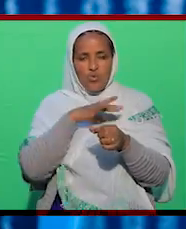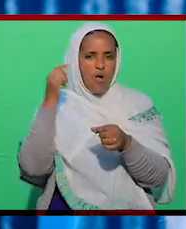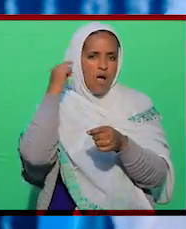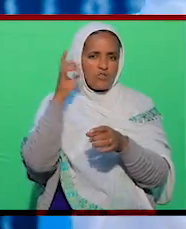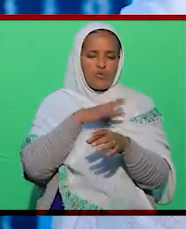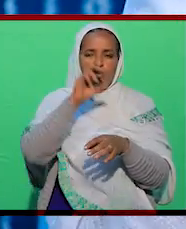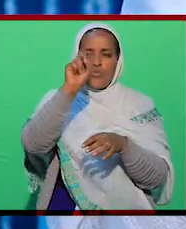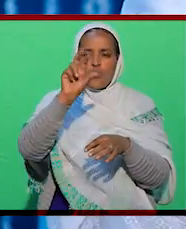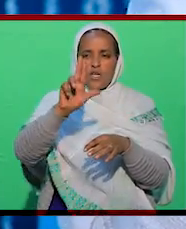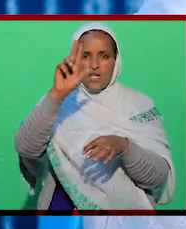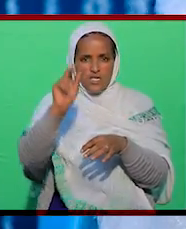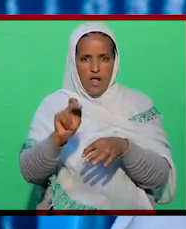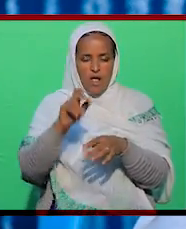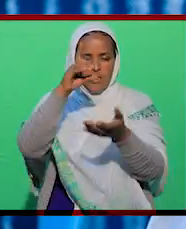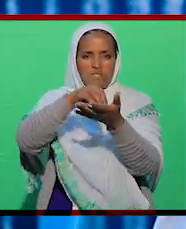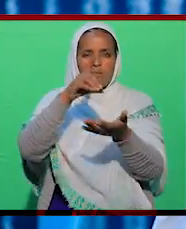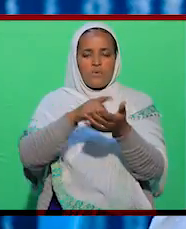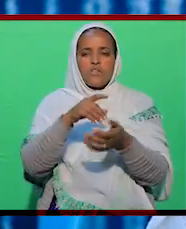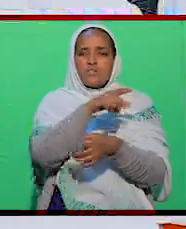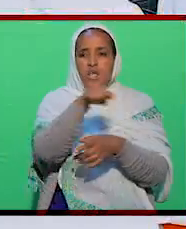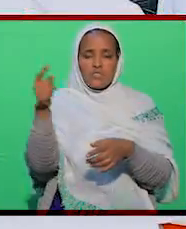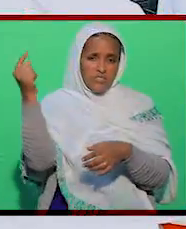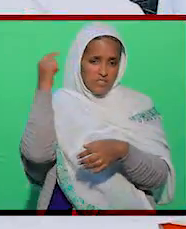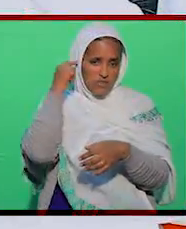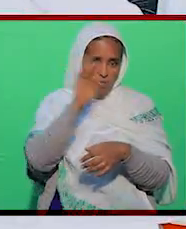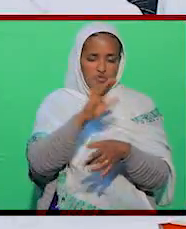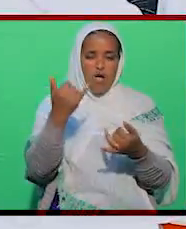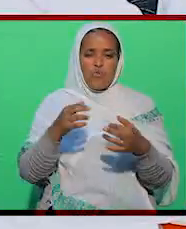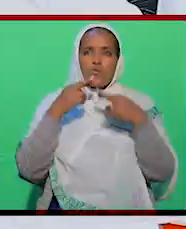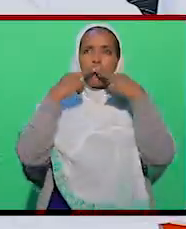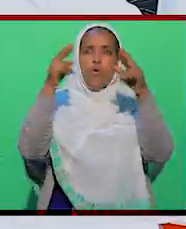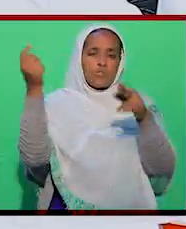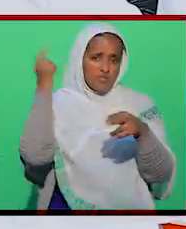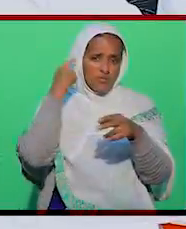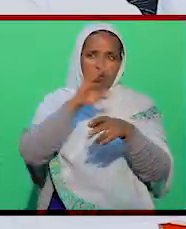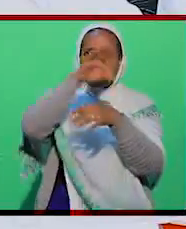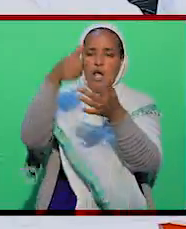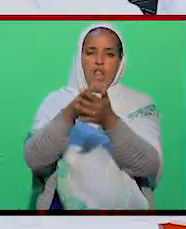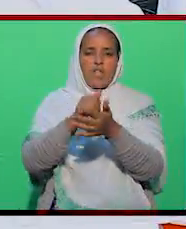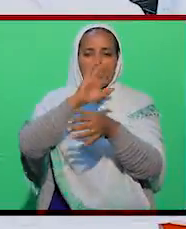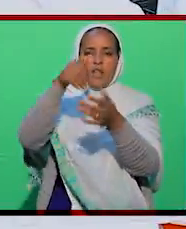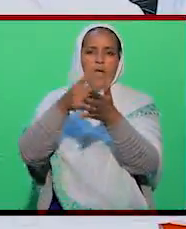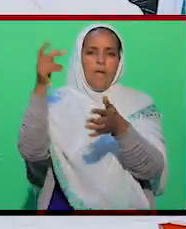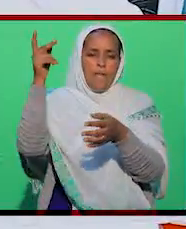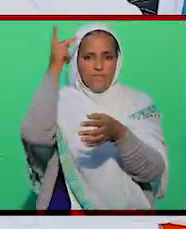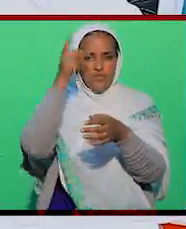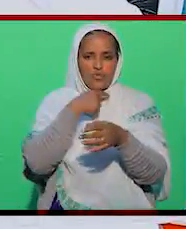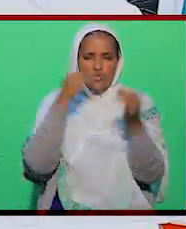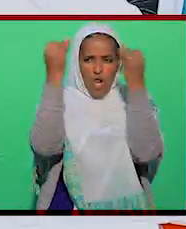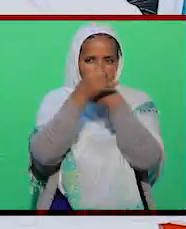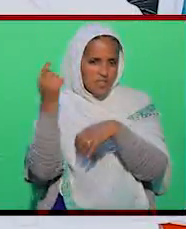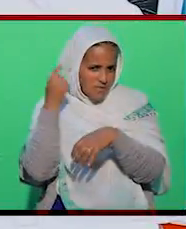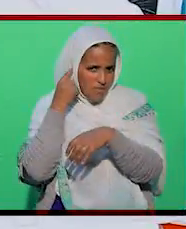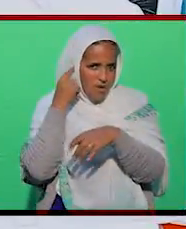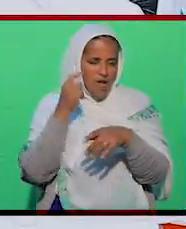እና አልሰሙም ብሎ ወረዳ ከተማ ላይ ነው ትሰማላችሁ፣ አሁን በአዋጅ እንደምትሰሙት እገሌ ጠቅላይ ሚኒስተር